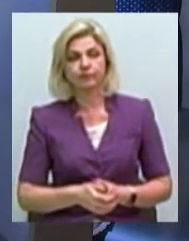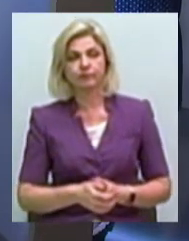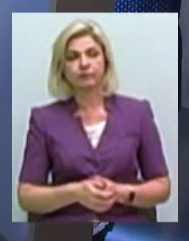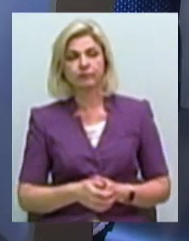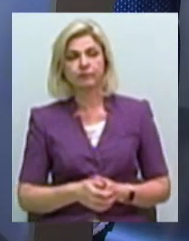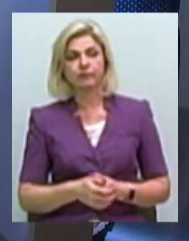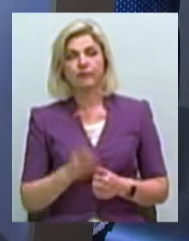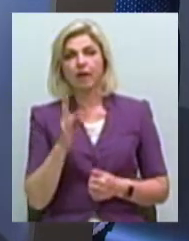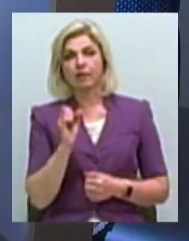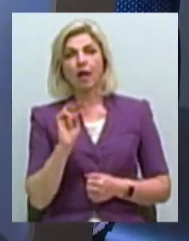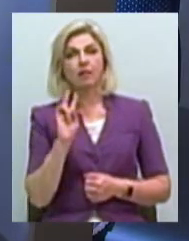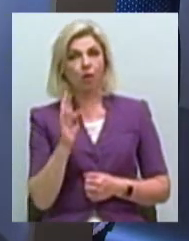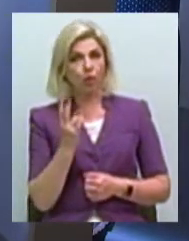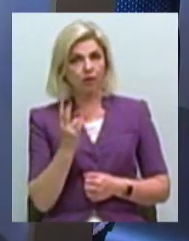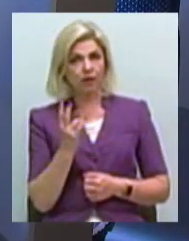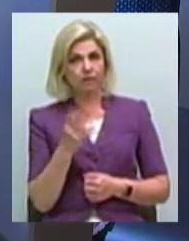такою інформацією? На Миколаївщині